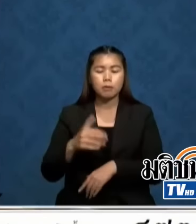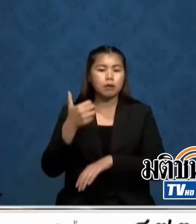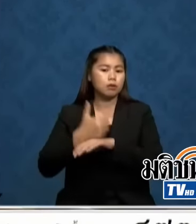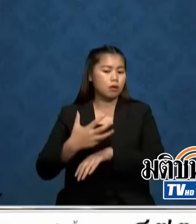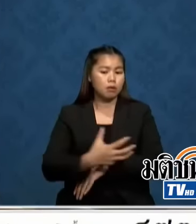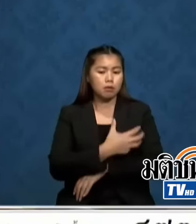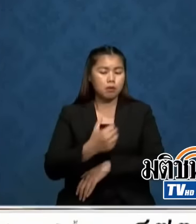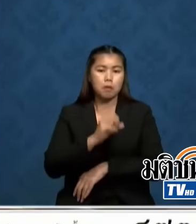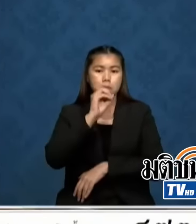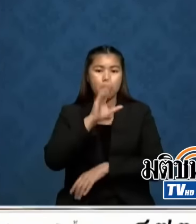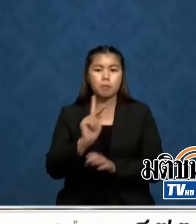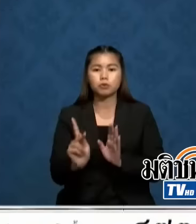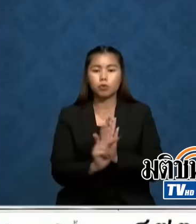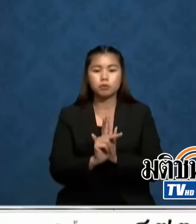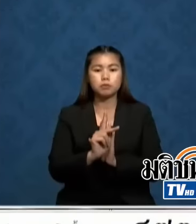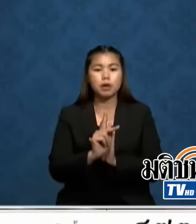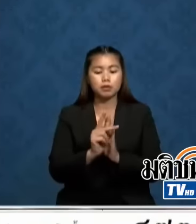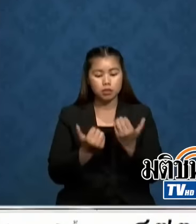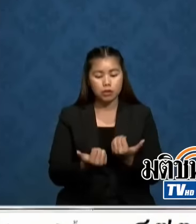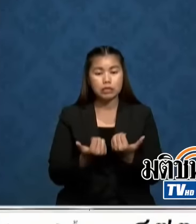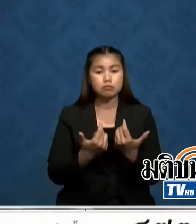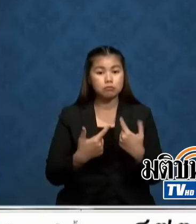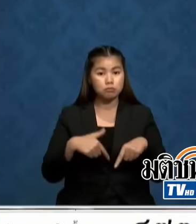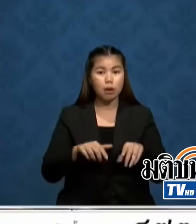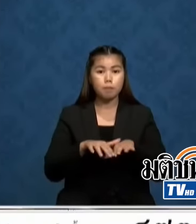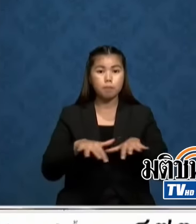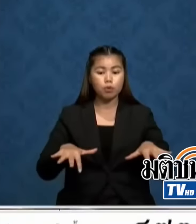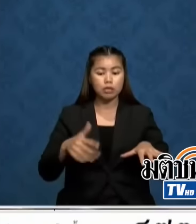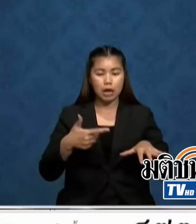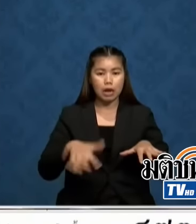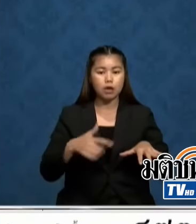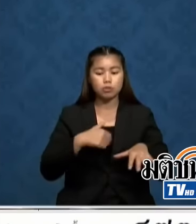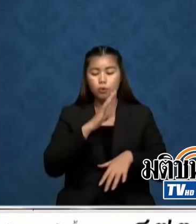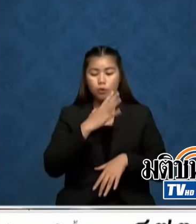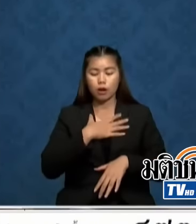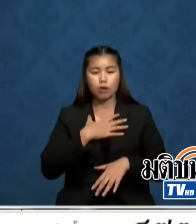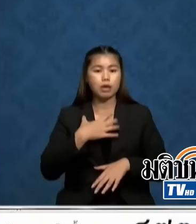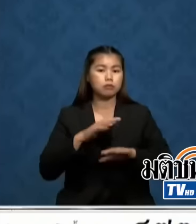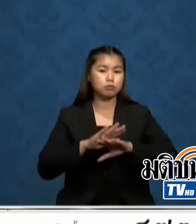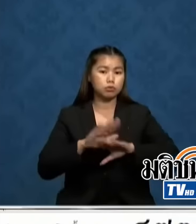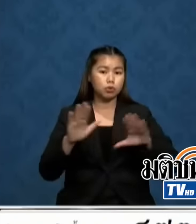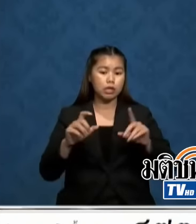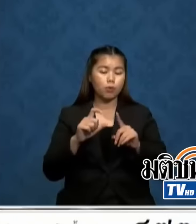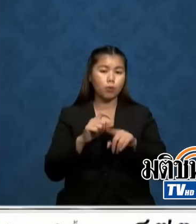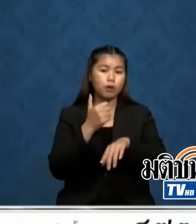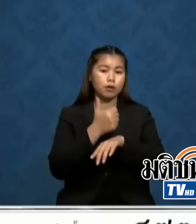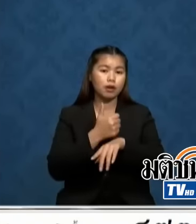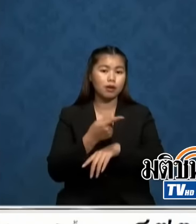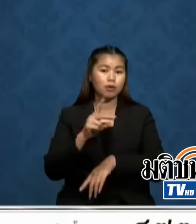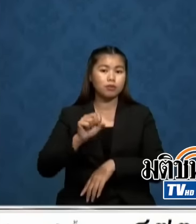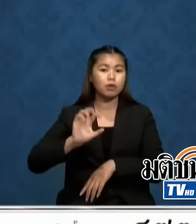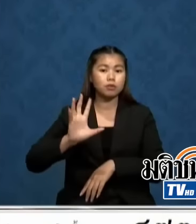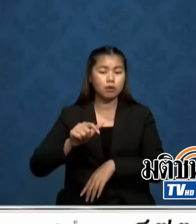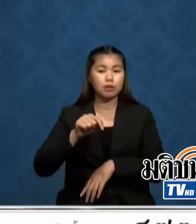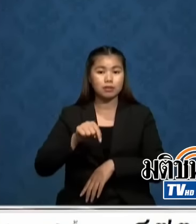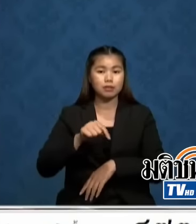เป็นกฎหมายทีนี้พอมาสู่สภาวะปกติแบบนี้พอพวกเราจะแก้จะยกเลิกคำสั่งหัวหน้าคสชแบบที่กำลังจะทำ